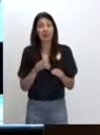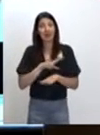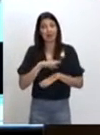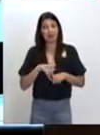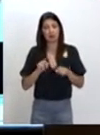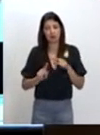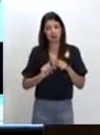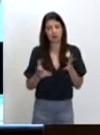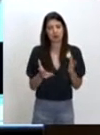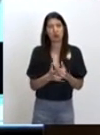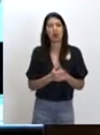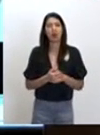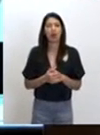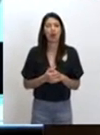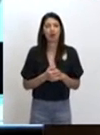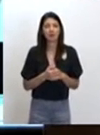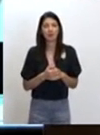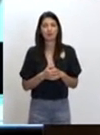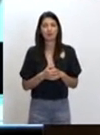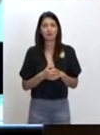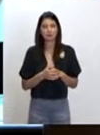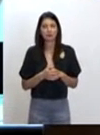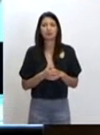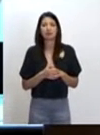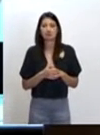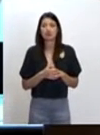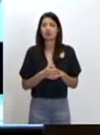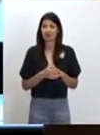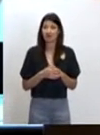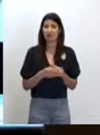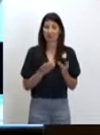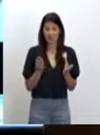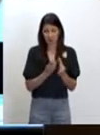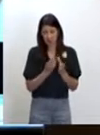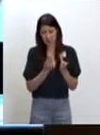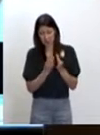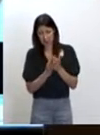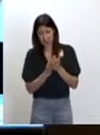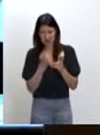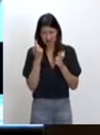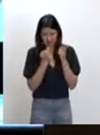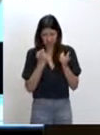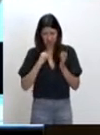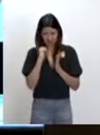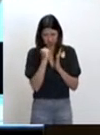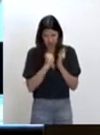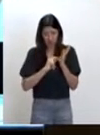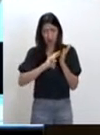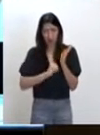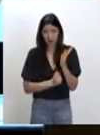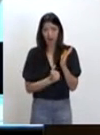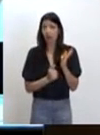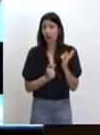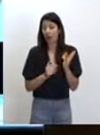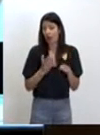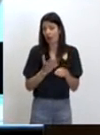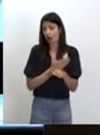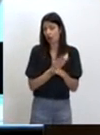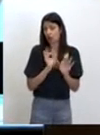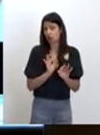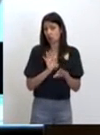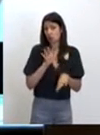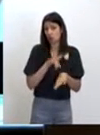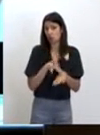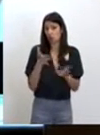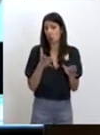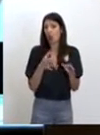contractuel dont a fait l'objet ce dossier, nous avons également testé le bilan